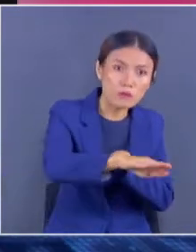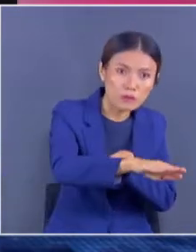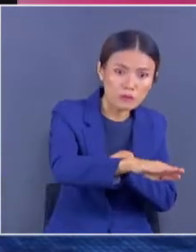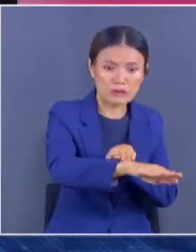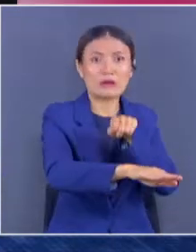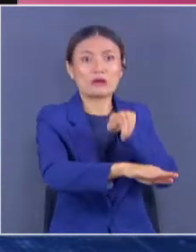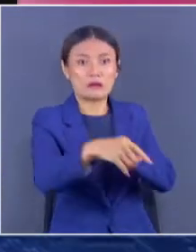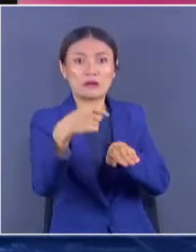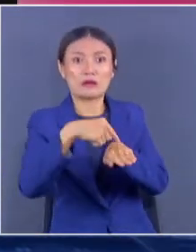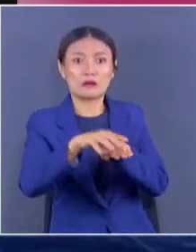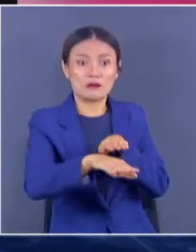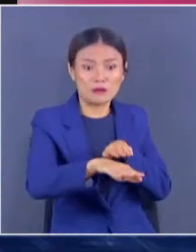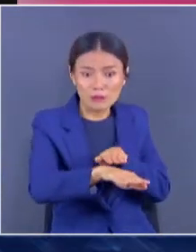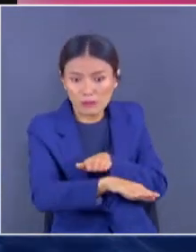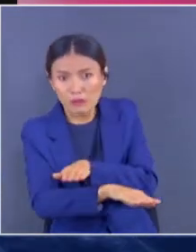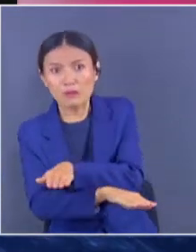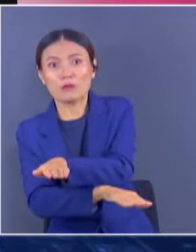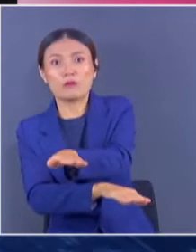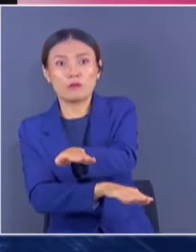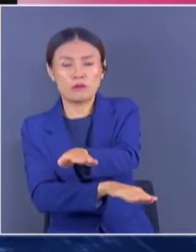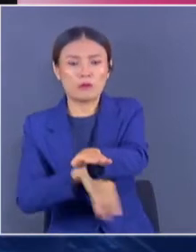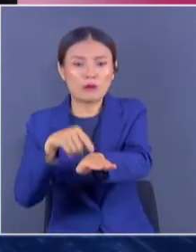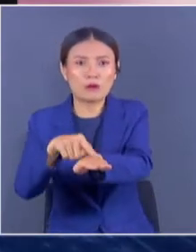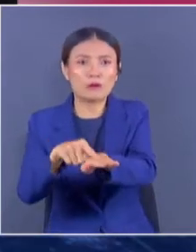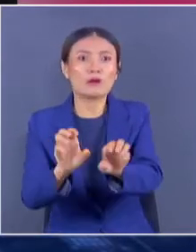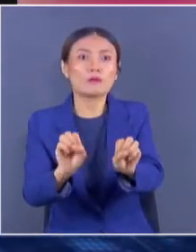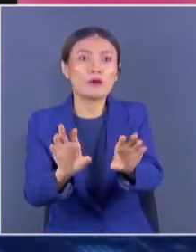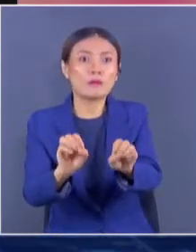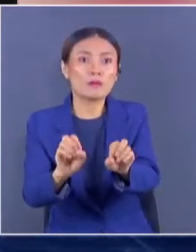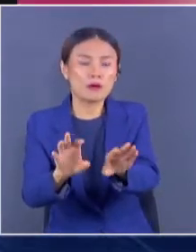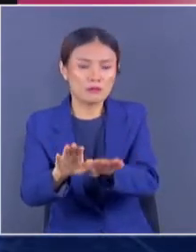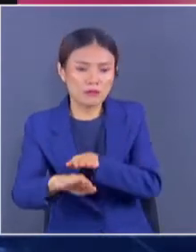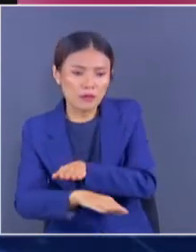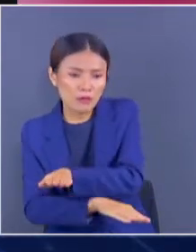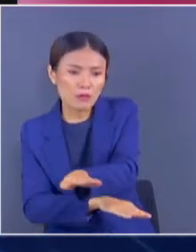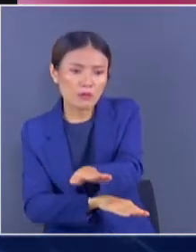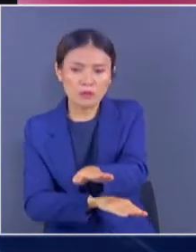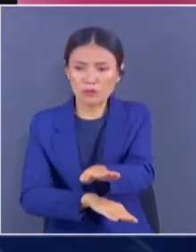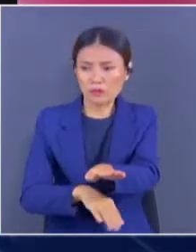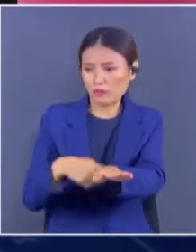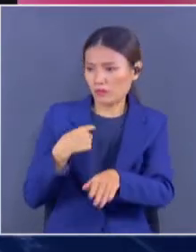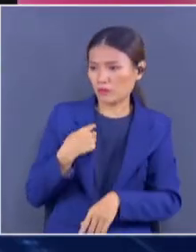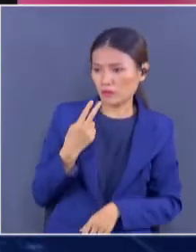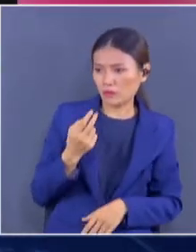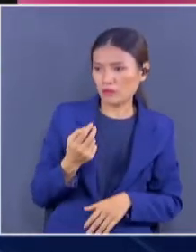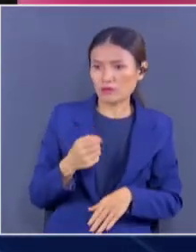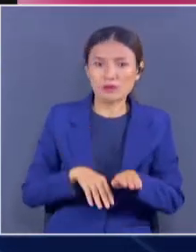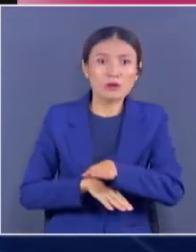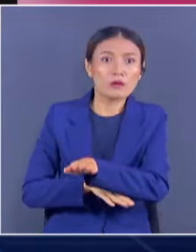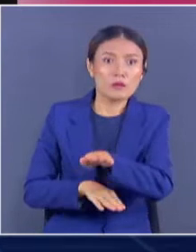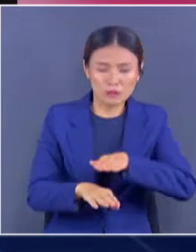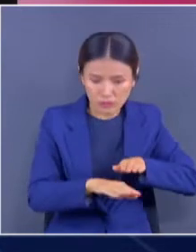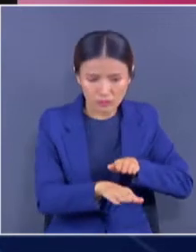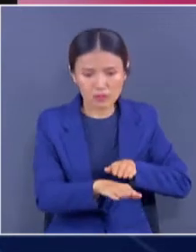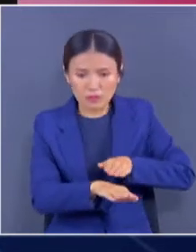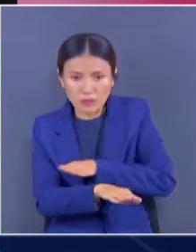ไฟกระพริบใส่ส่งสัญญาณบอกให้เขาจอดครับทีนี้เขาก็จอดชิดซ้ายแล้วปรากฏว่ารถเก๋งคันนี้ก็แซงขึ้นไปแทน